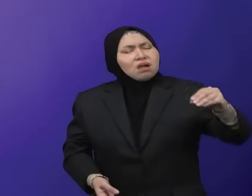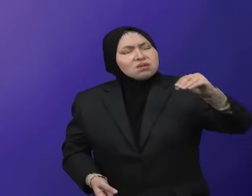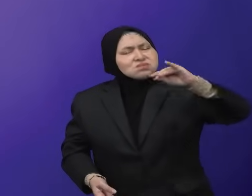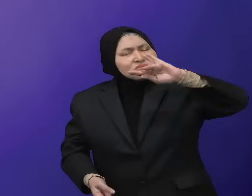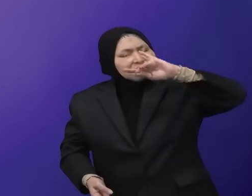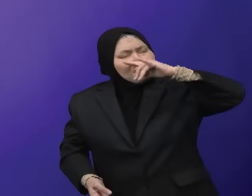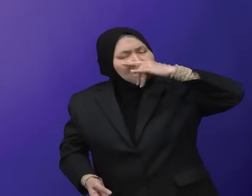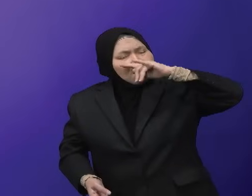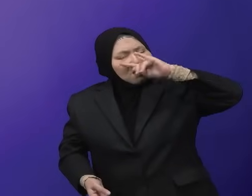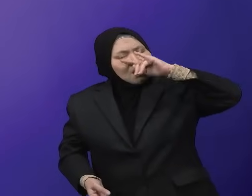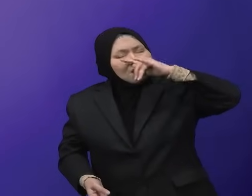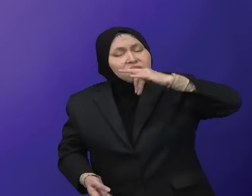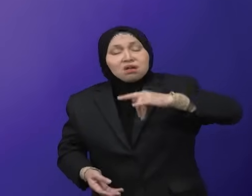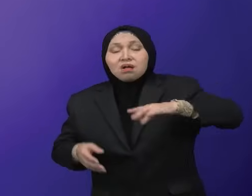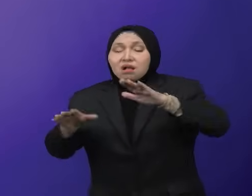nisa'i wal